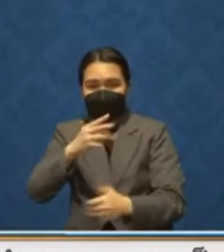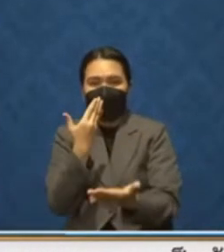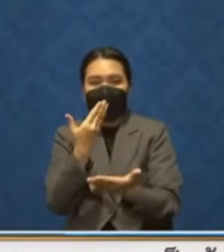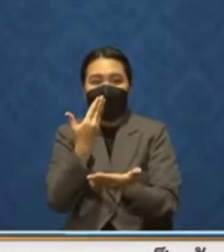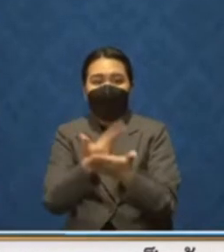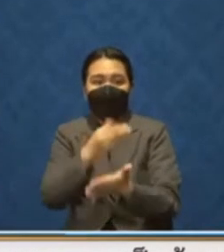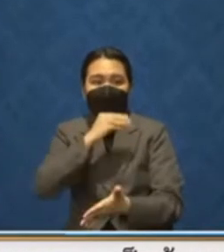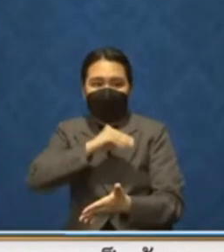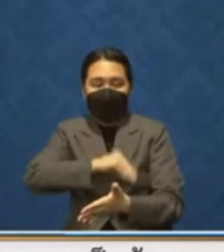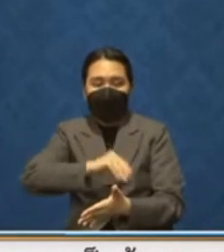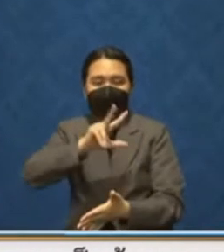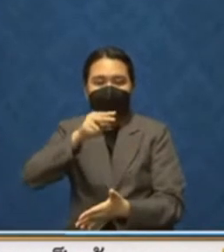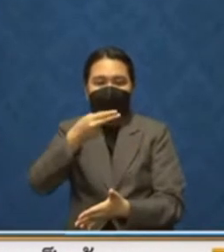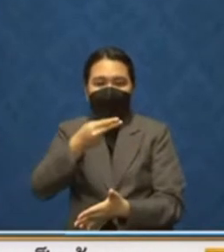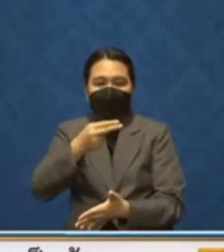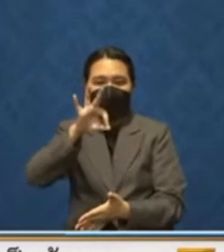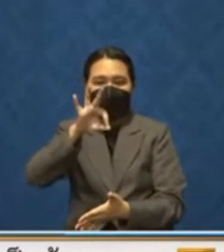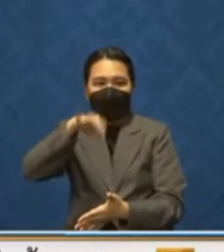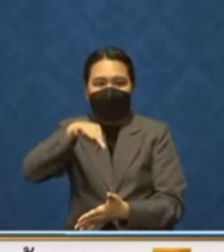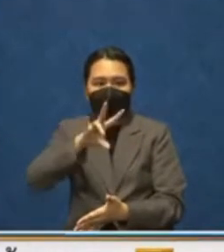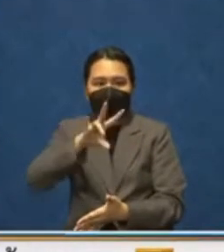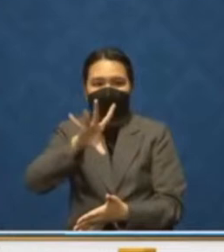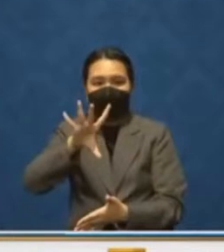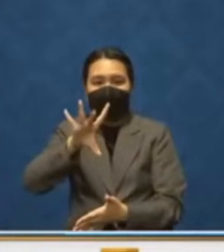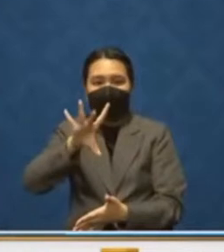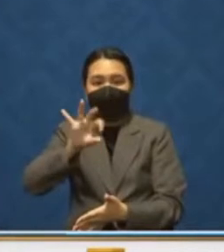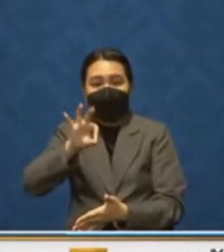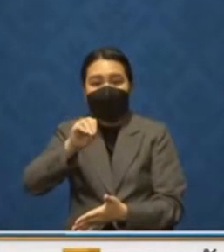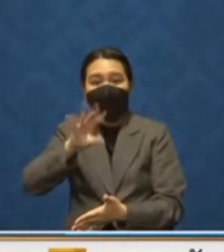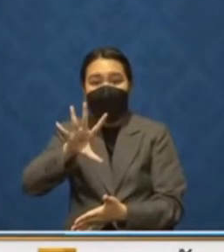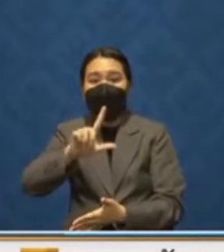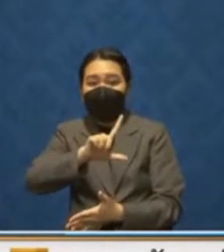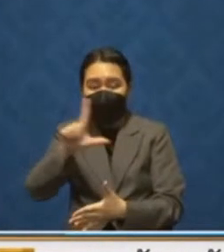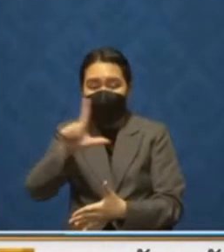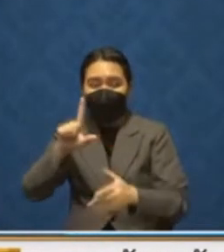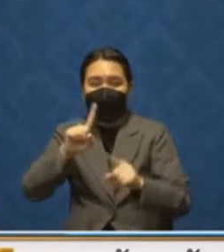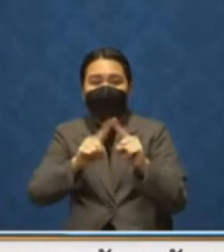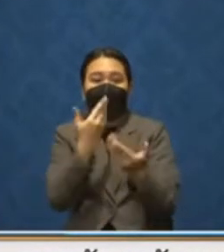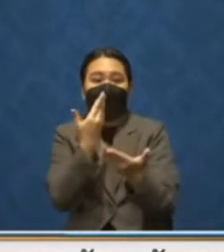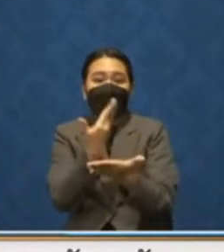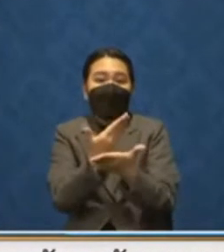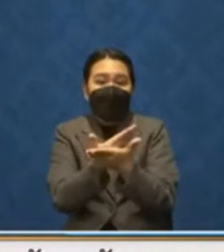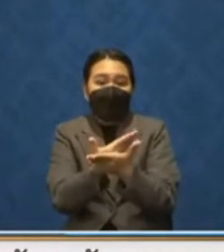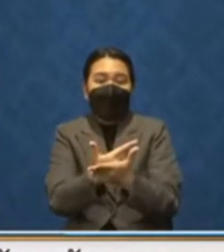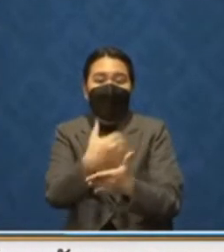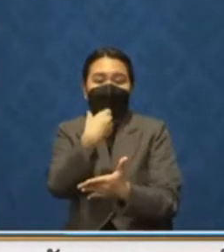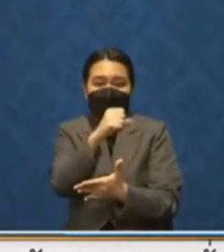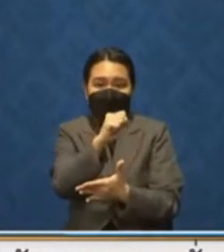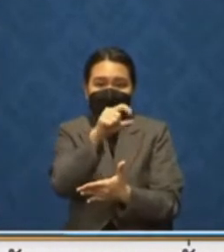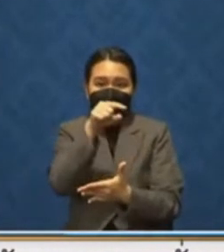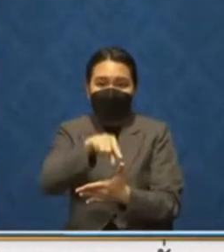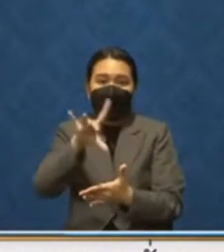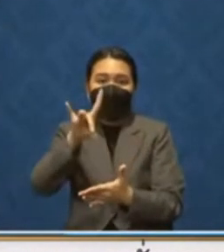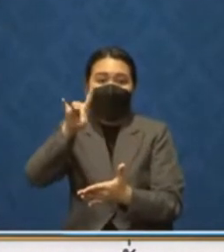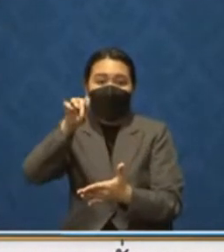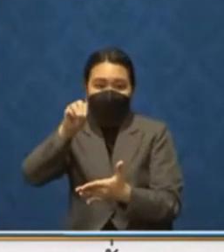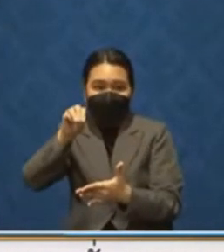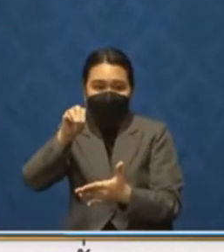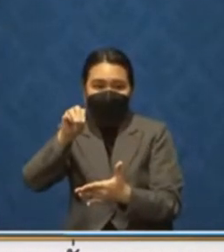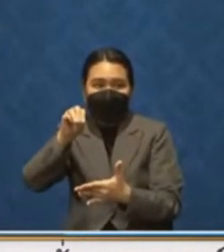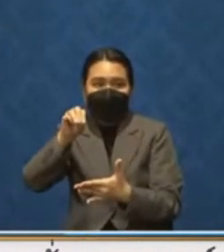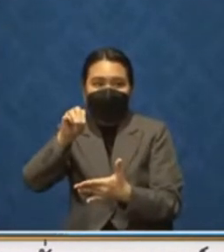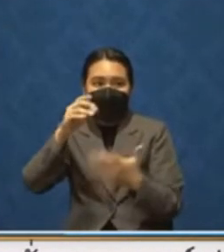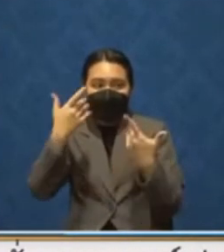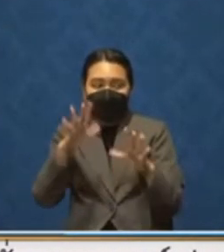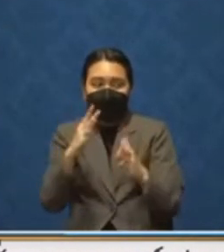9759 15ล้านขณะที่ราคาถูกกฎแค่ 10บาท80สตางค์มึงจำกำไร